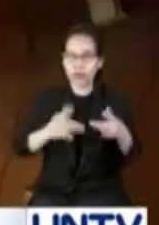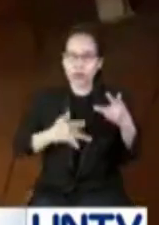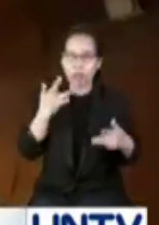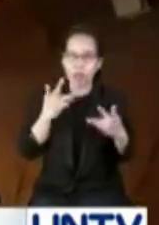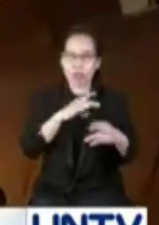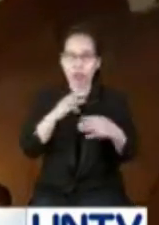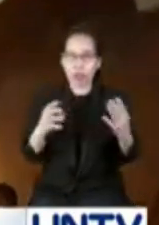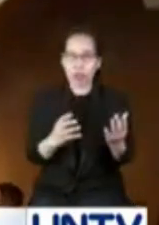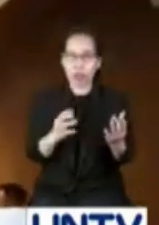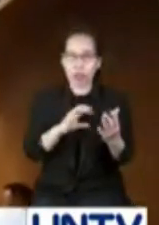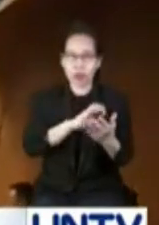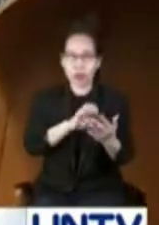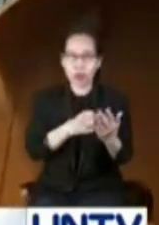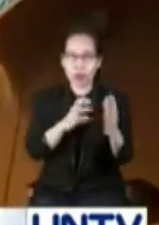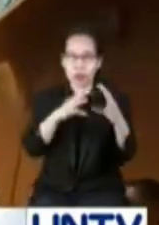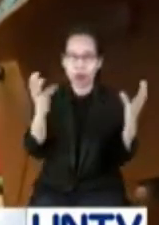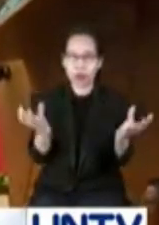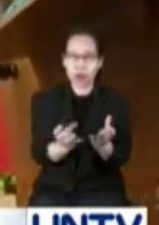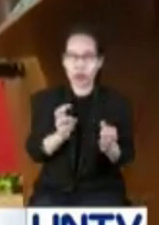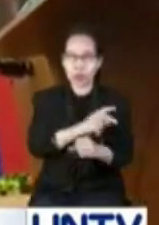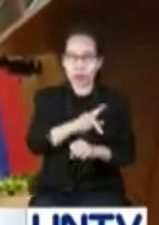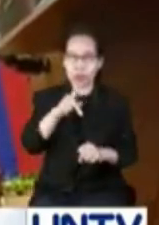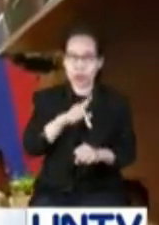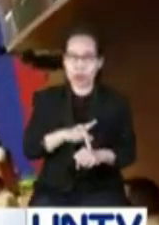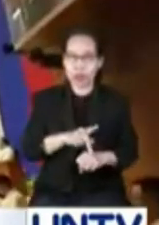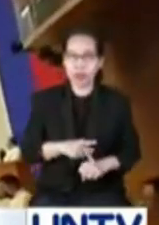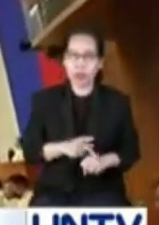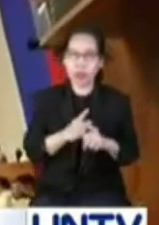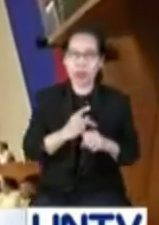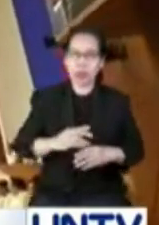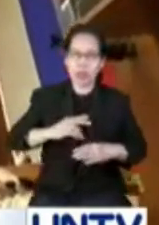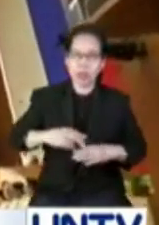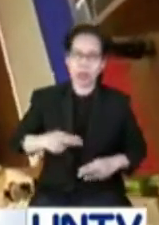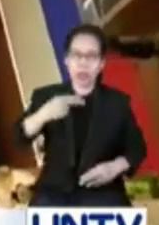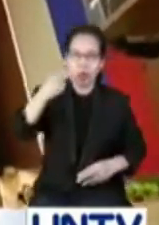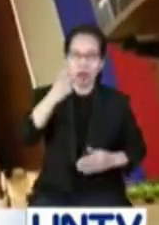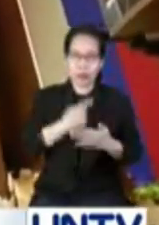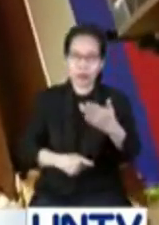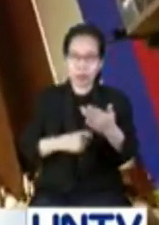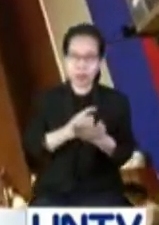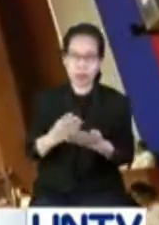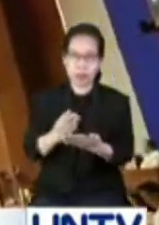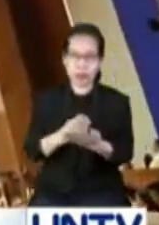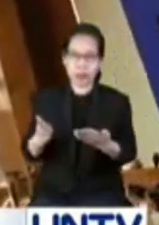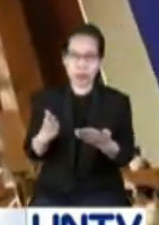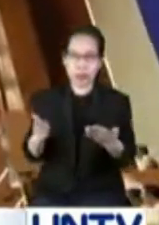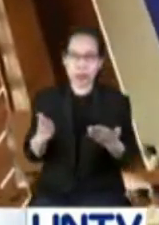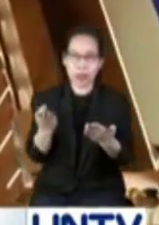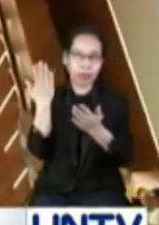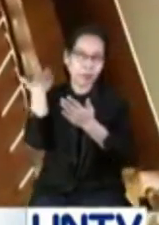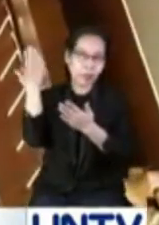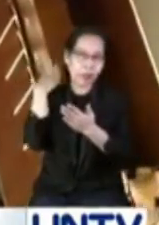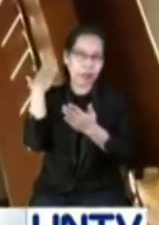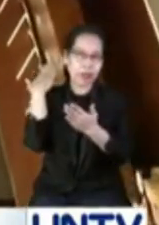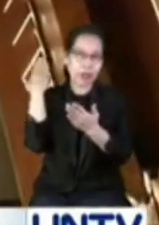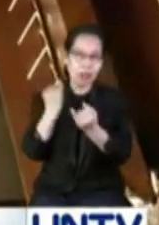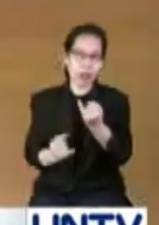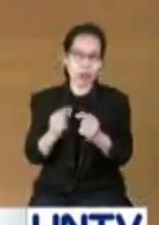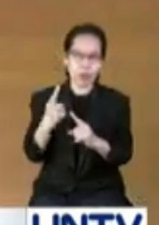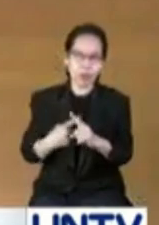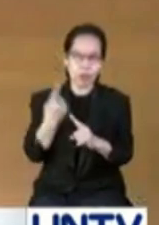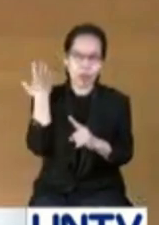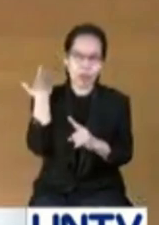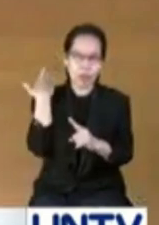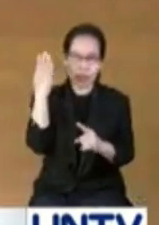na sa Pilipinas, ang naging pagtaas ng mga presyo ng bilihin noong mga nakalipas na buwan. Sinuri nating